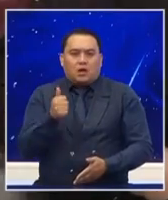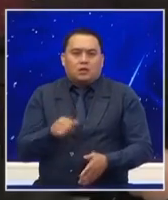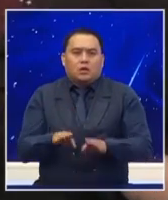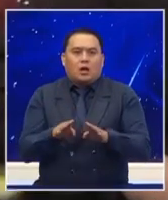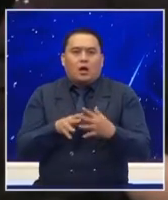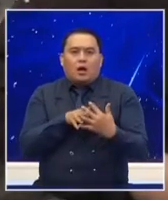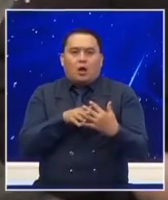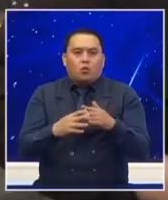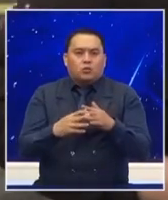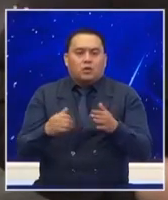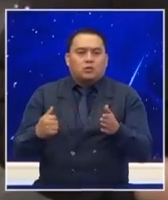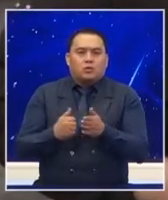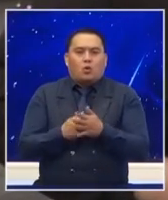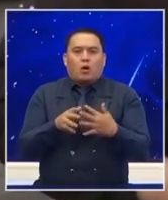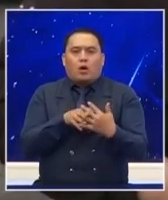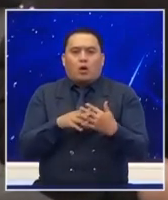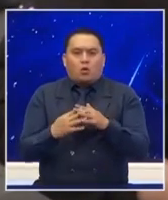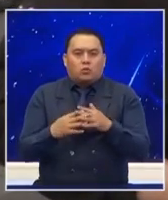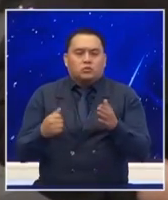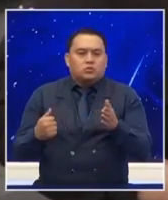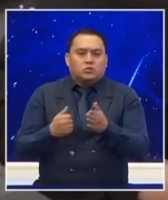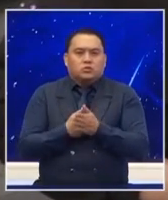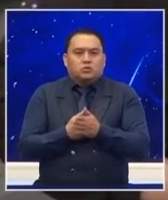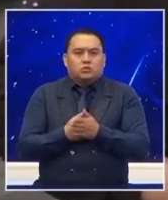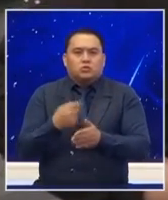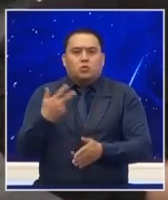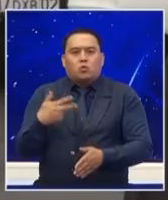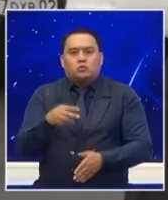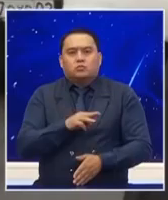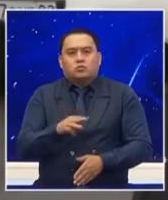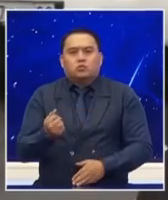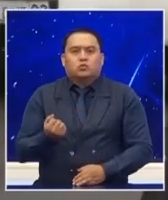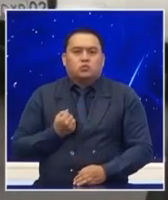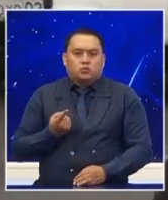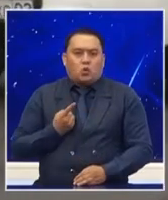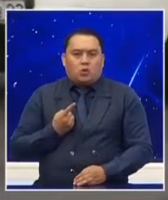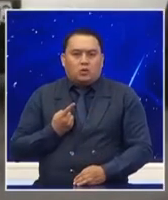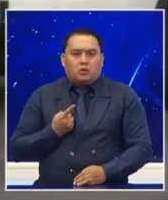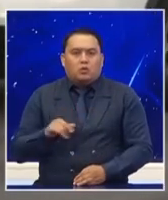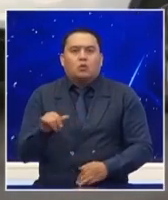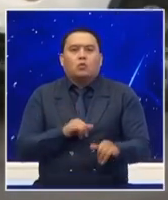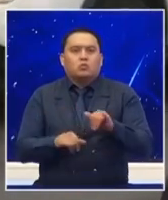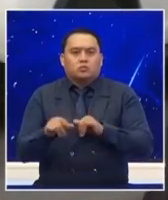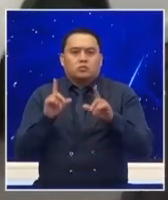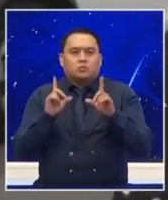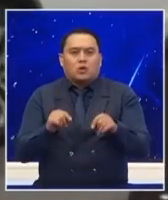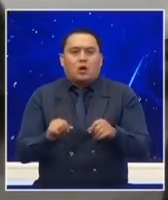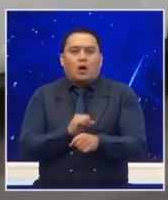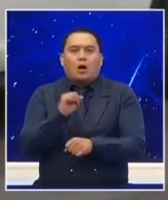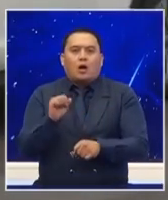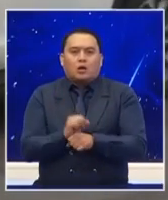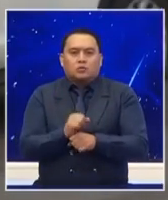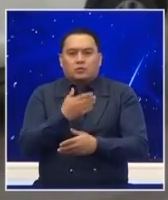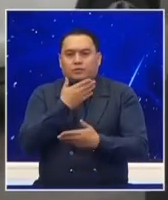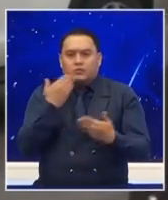Ауылдан ауылға жету үшін бір остановкадан бір остановка жарты сағат тұрады. Тұрмасын болса енді қайыққа барамыз мысалы. Бірде остановка жасап берсін